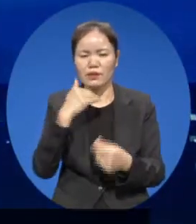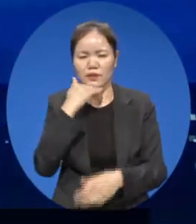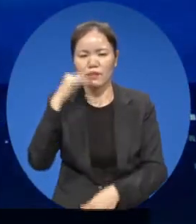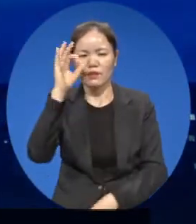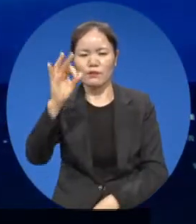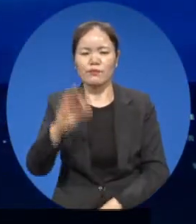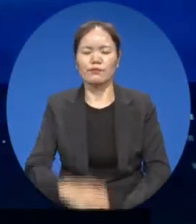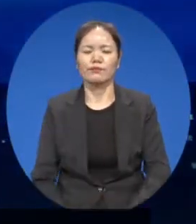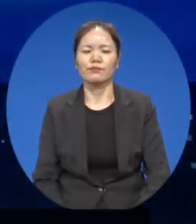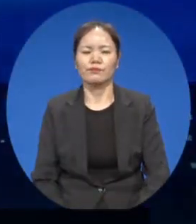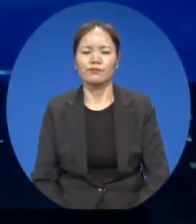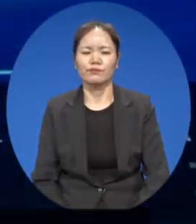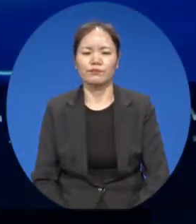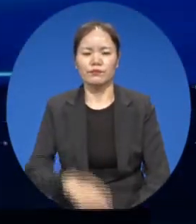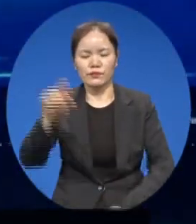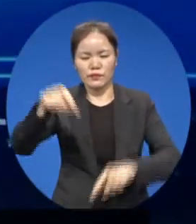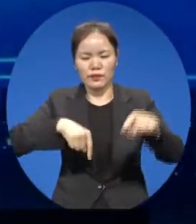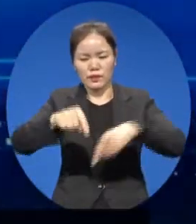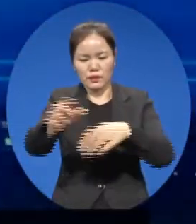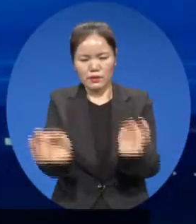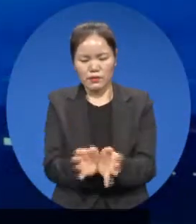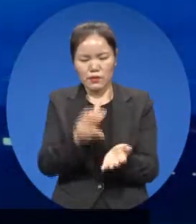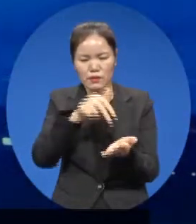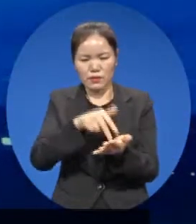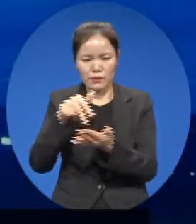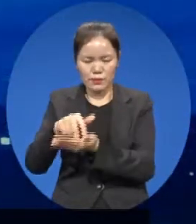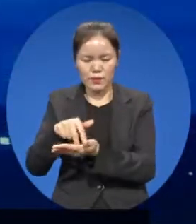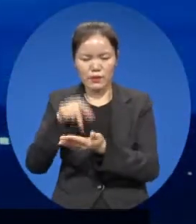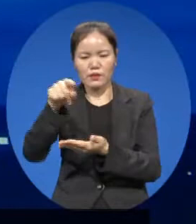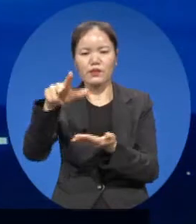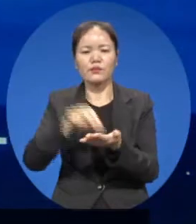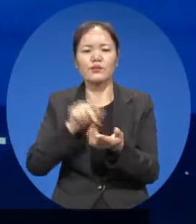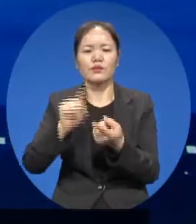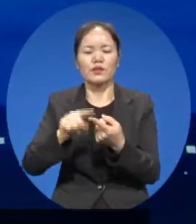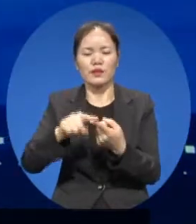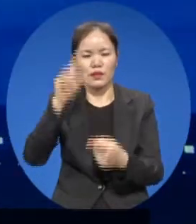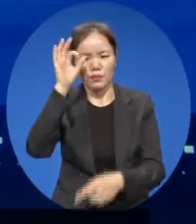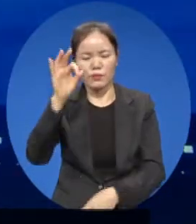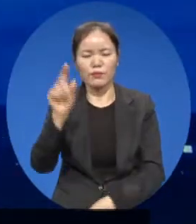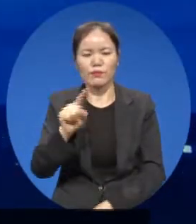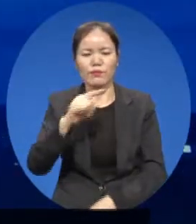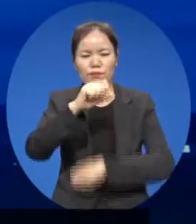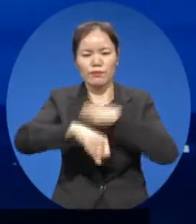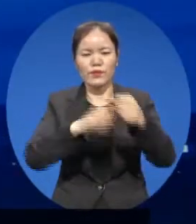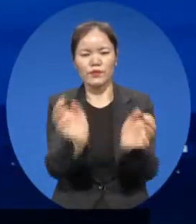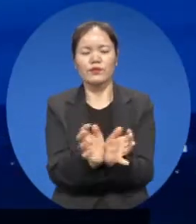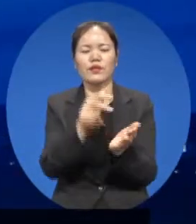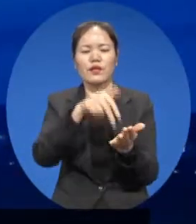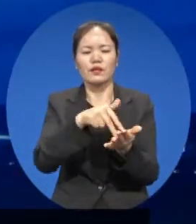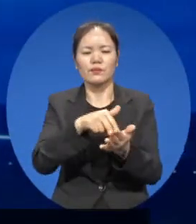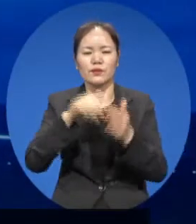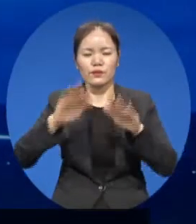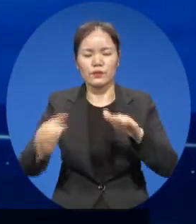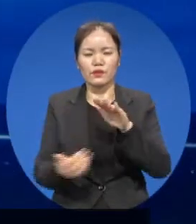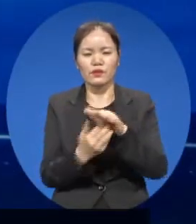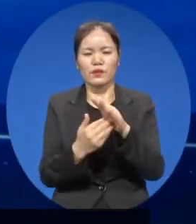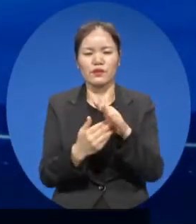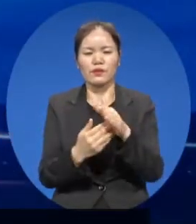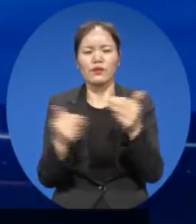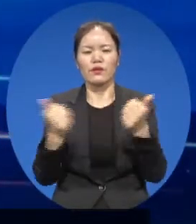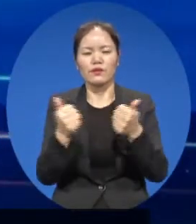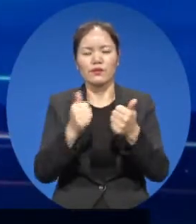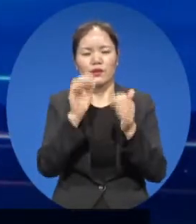같습니다 이런 거기에 정치권은 2 3 산을 어떻게 바라보고 있을까요 먼저 민주당 측에서는 오늘 최고위원회에서 여러